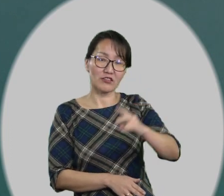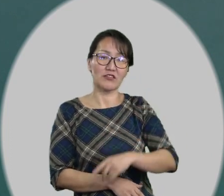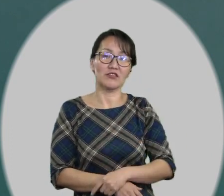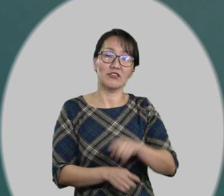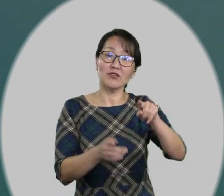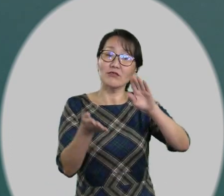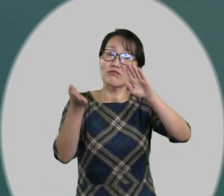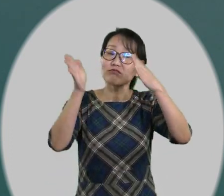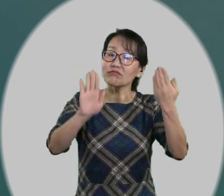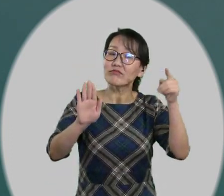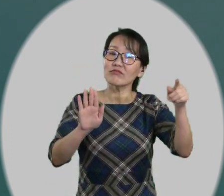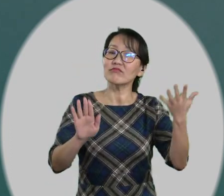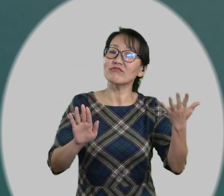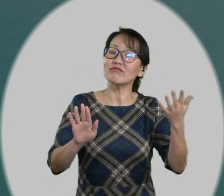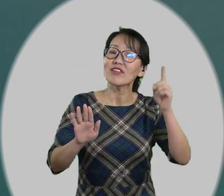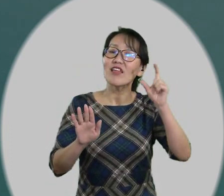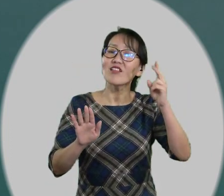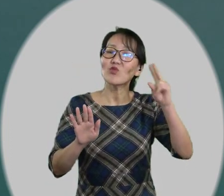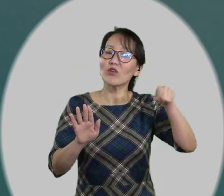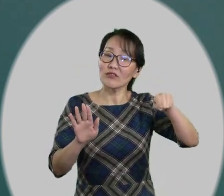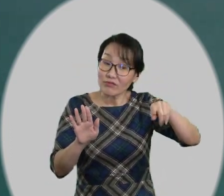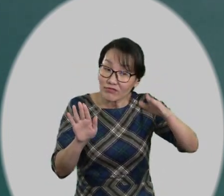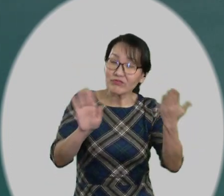Жижиг гэсэн утгатай энэ үгийг хэл зүгээр